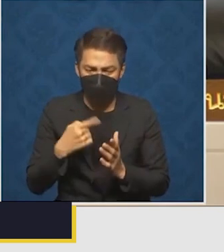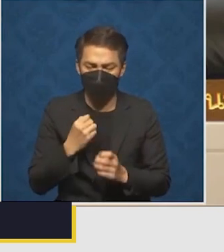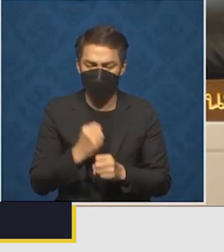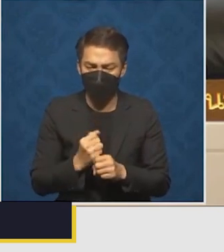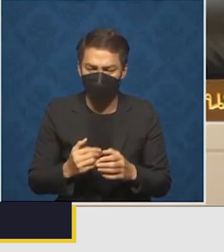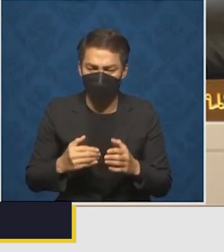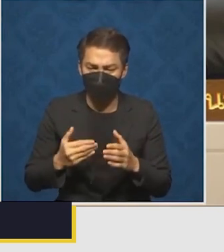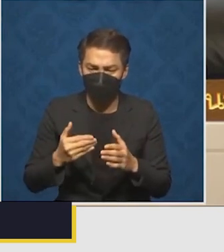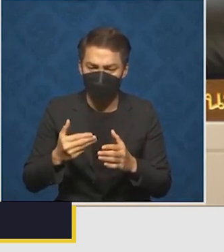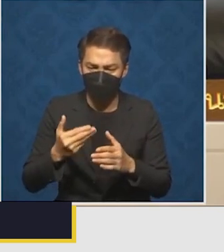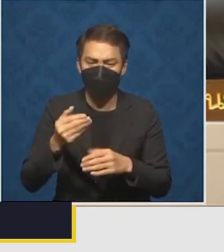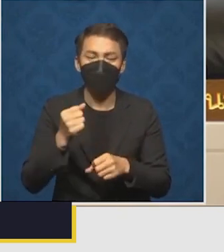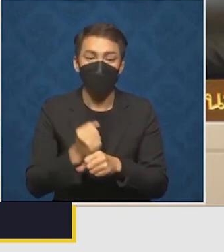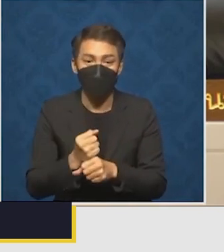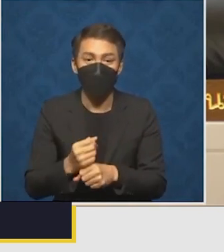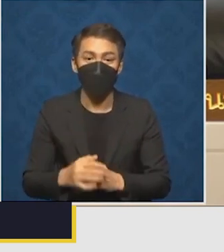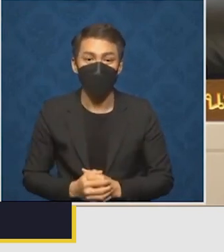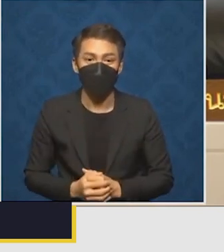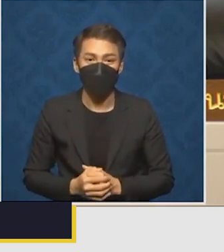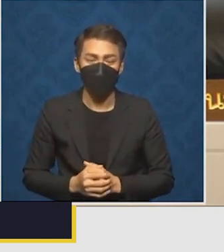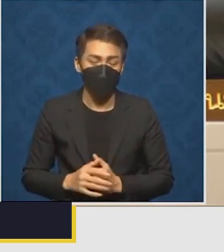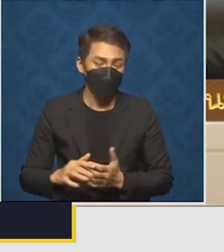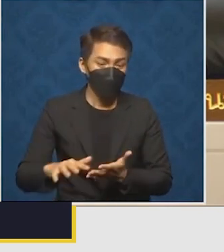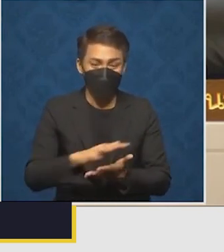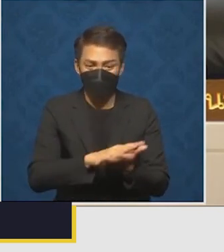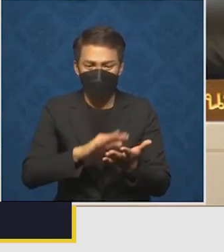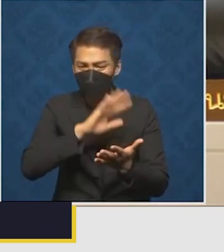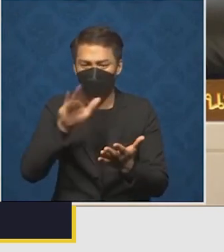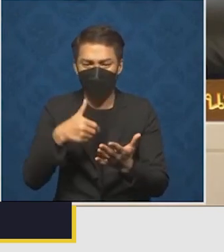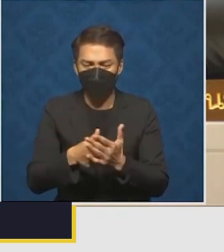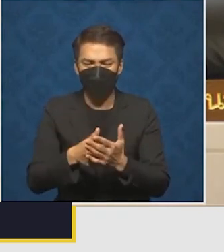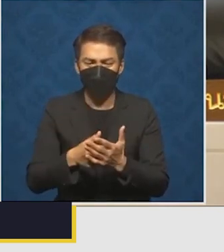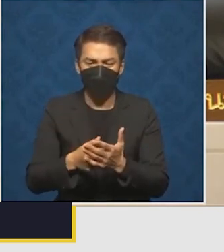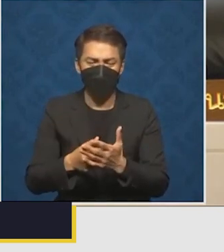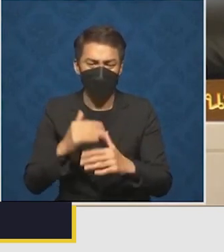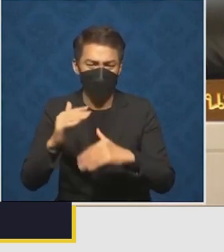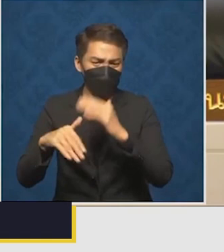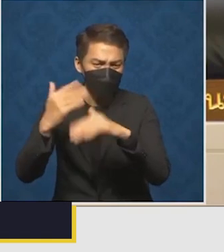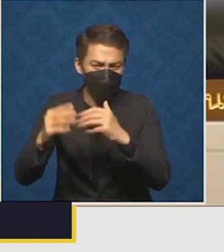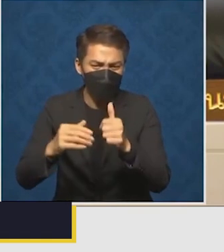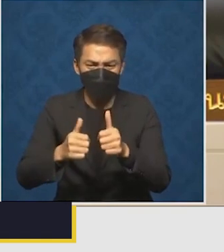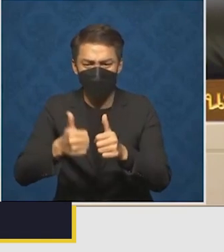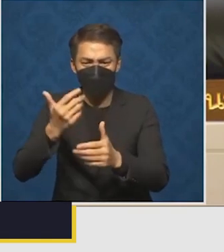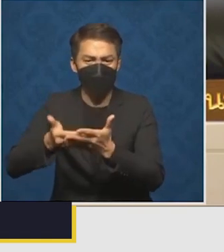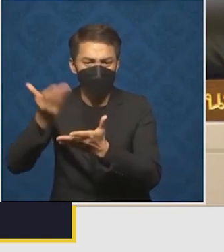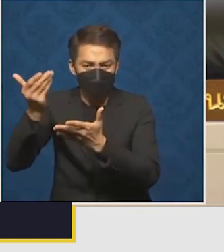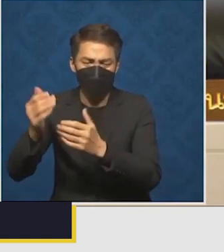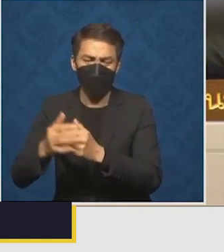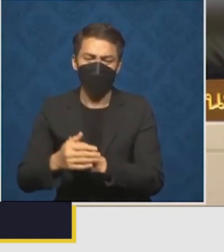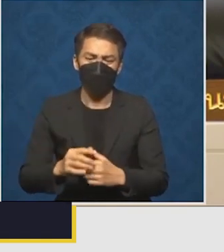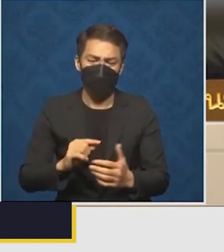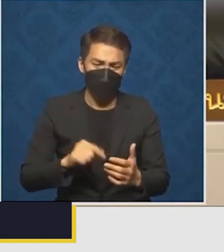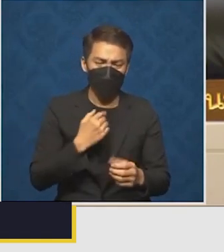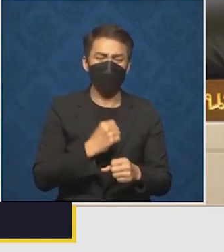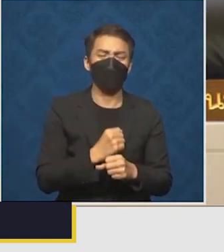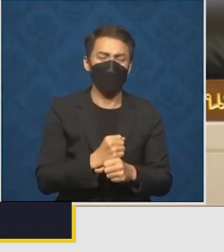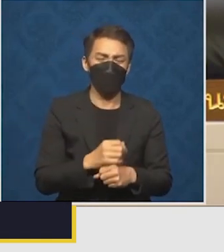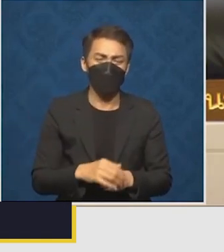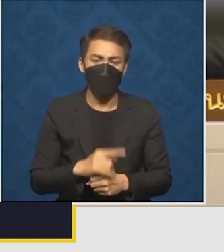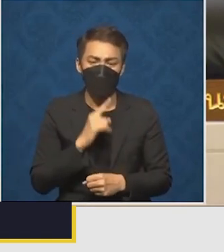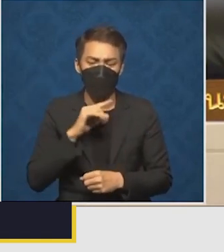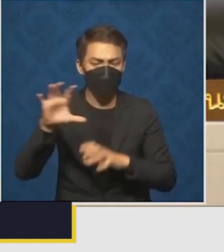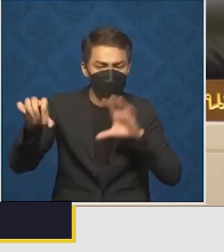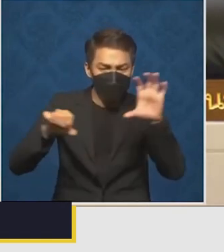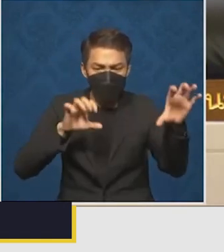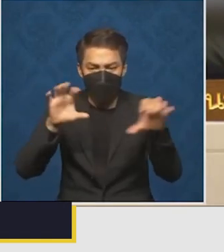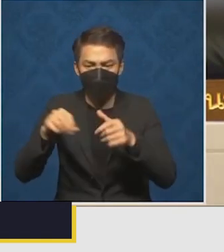ก็คือมันก็ดีขึ้นมากจริงสำหรับปี64หลังจากที่ติดลบมาแล้วตั้งแต่62กับ63เนี่ยหรือว่าเรื่องของนักลงทุนกลับมาแล้